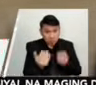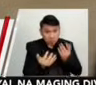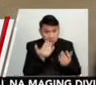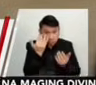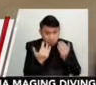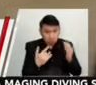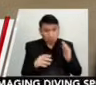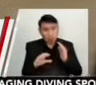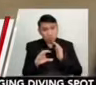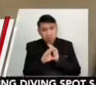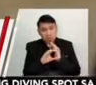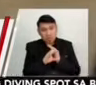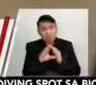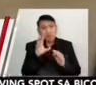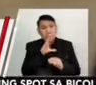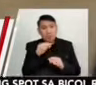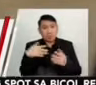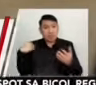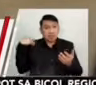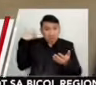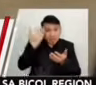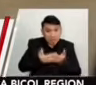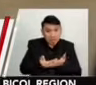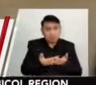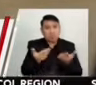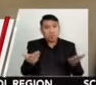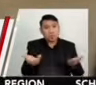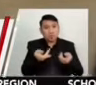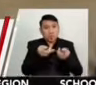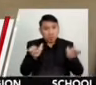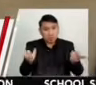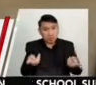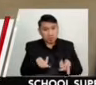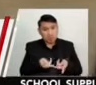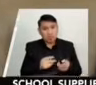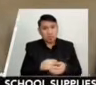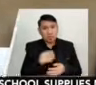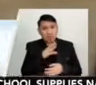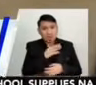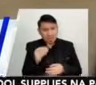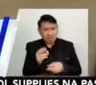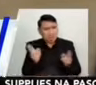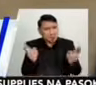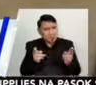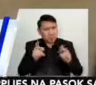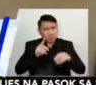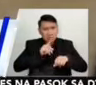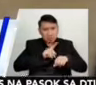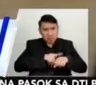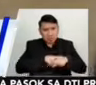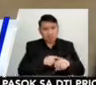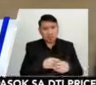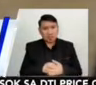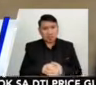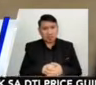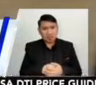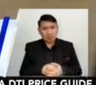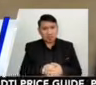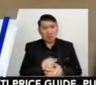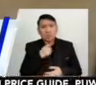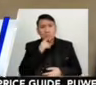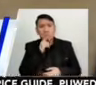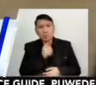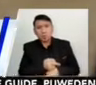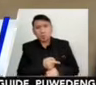lugar na yon, kaunting panahon lang at sila ay kaagad binaril nitong ating mga suspek. Saan po